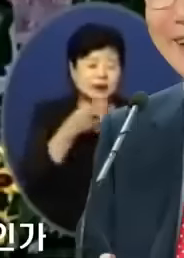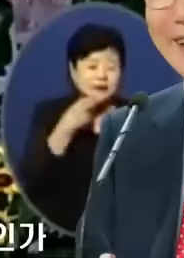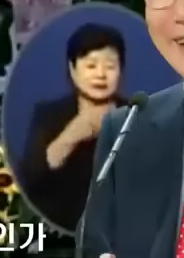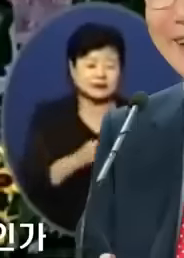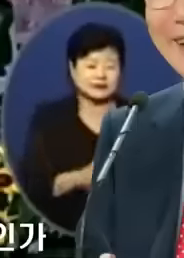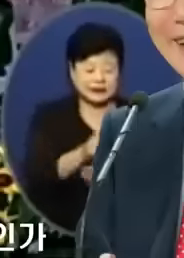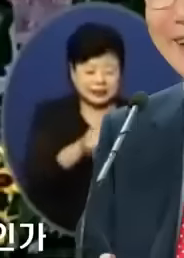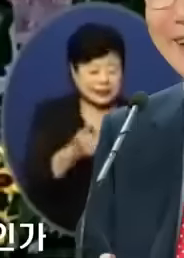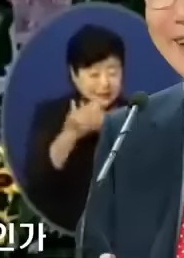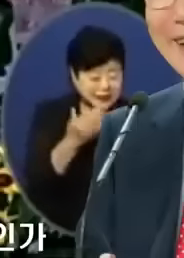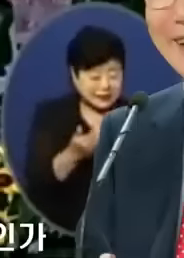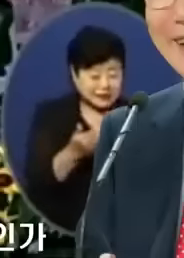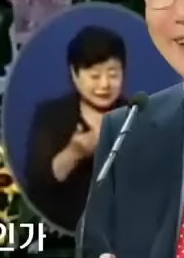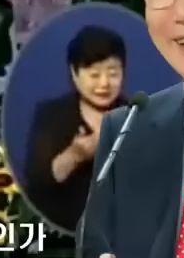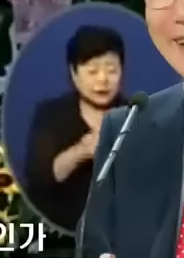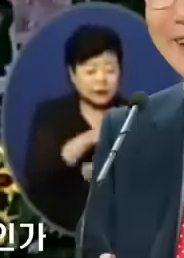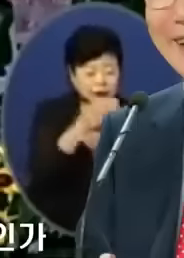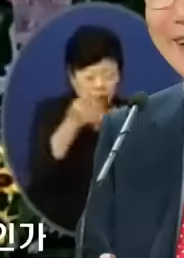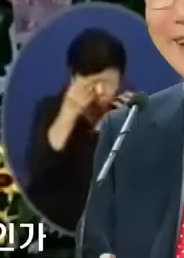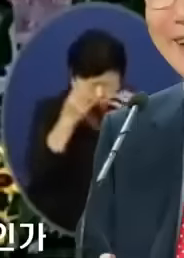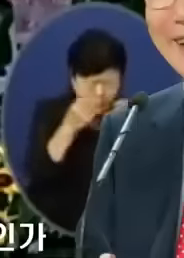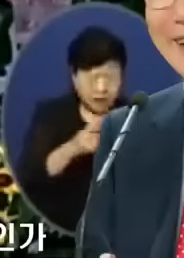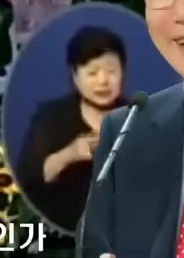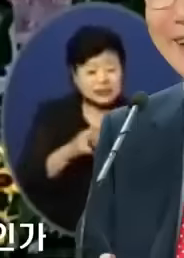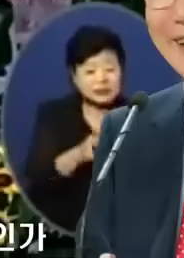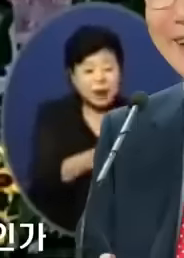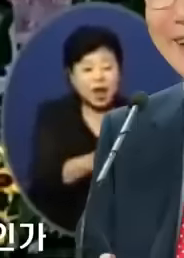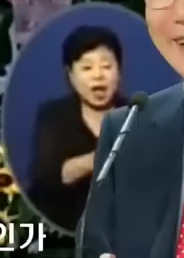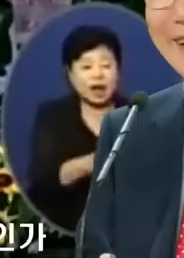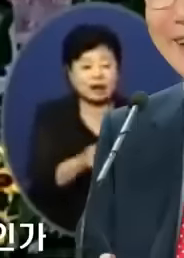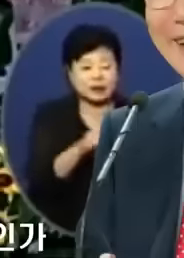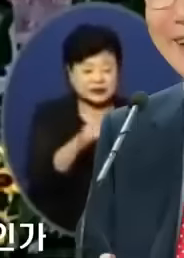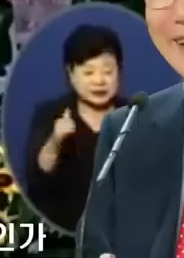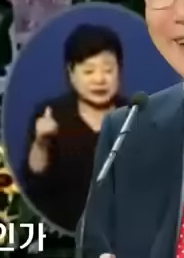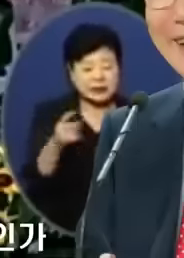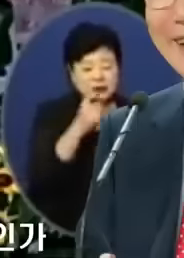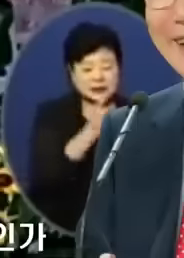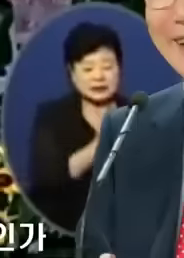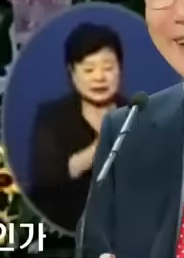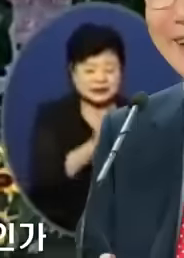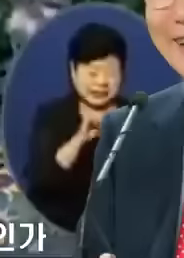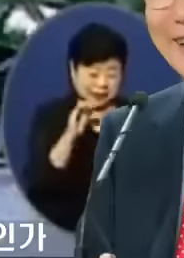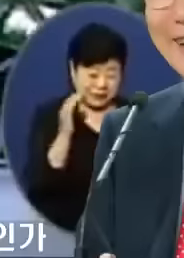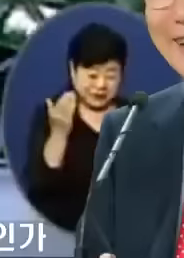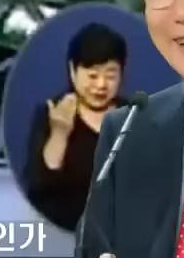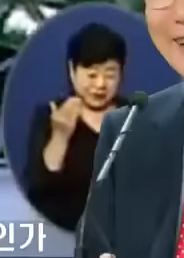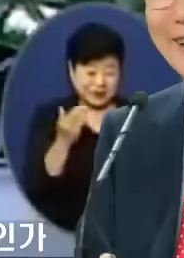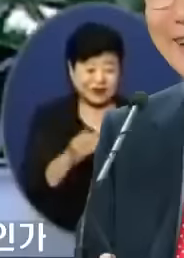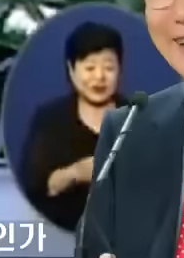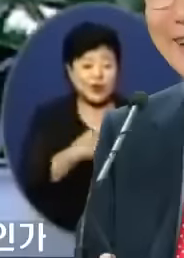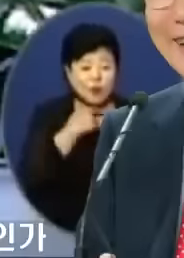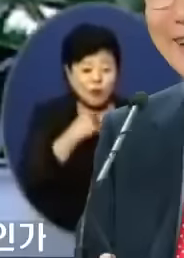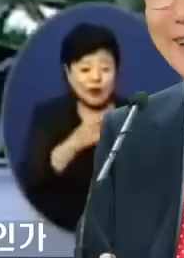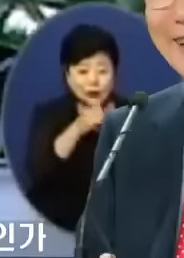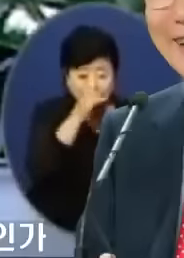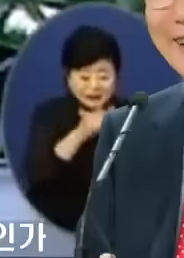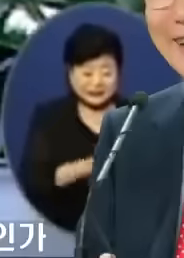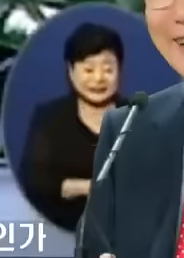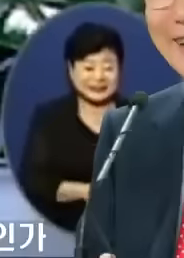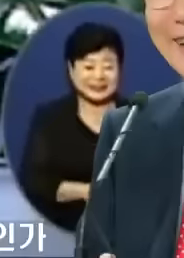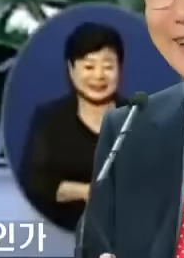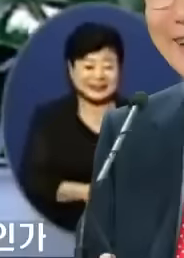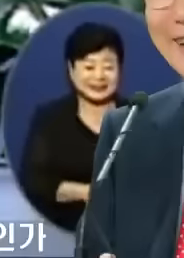때문인 것입니다. 하나님께서는 우리 모두가 고난을 극복하고 인생 승리자가 되기를 원하시고 계신